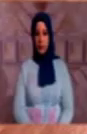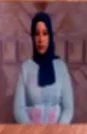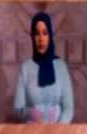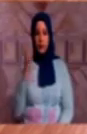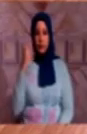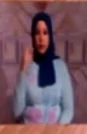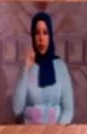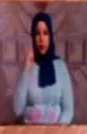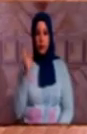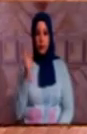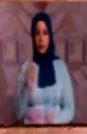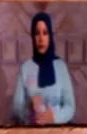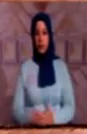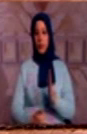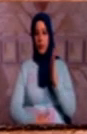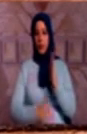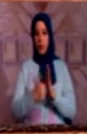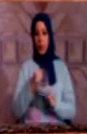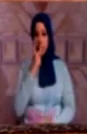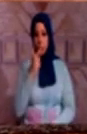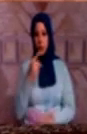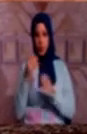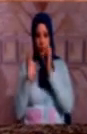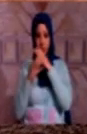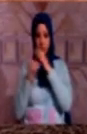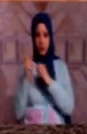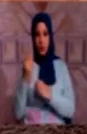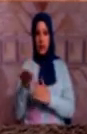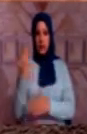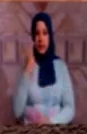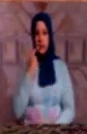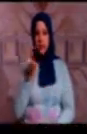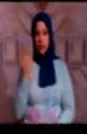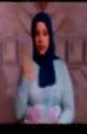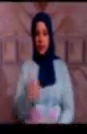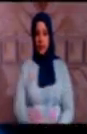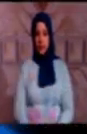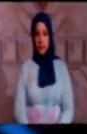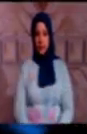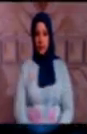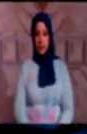راصد ومتابع للعمليه التعليميه على مدار السنوات اللي فاتت مرضيه